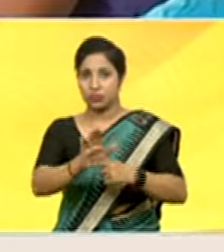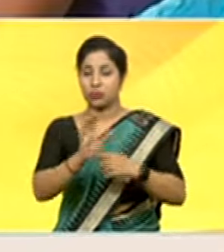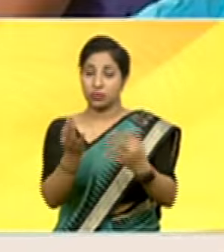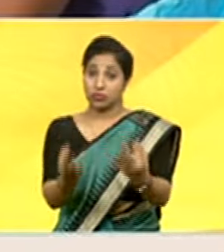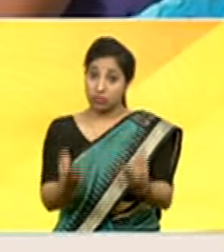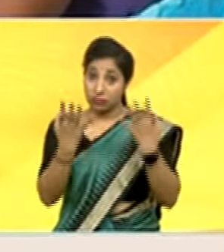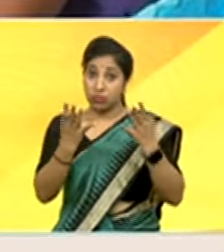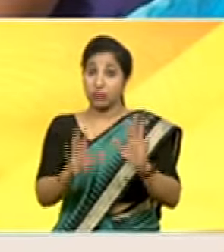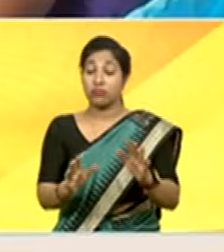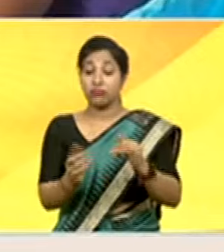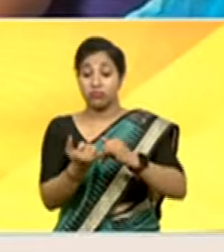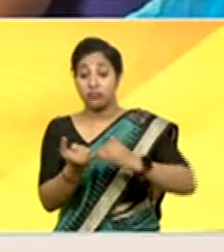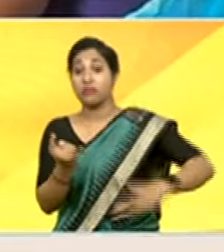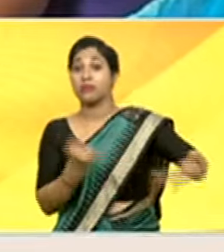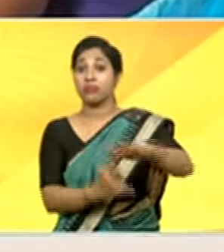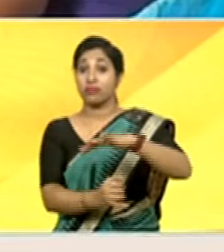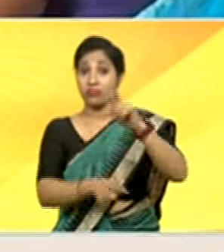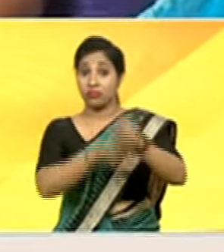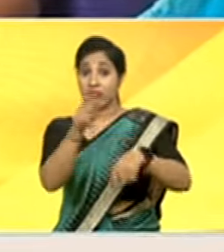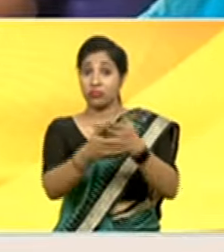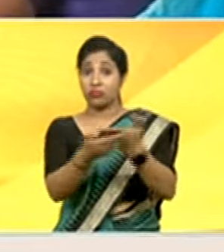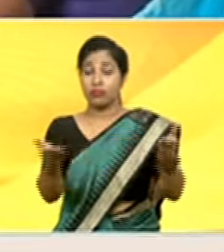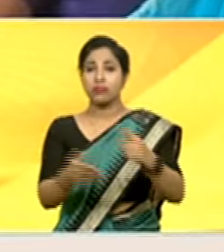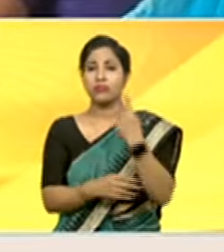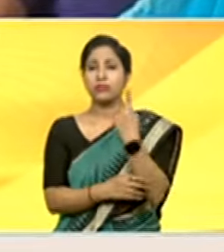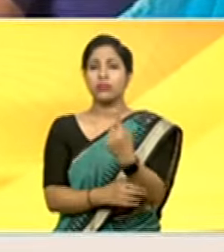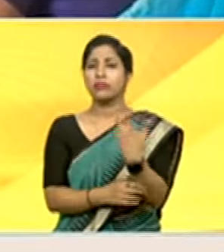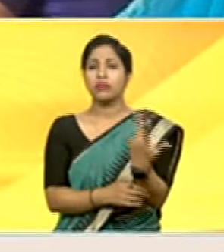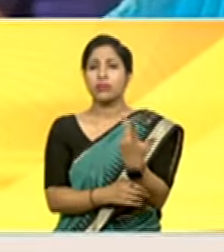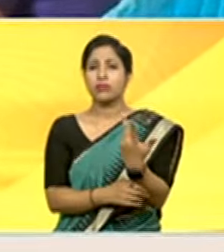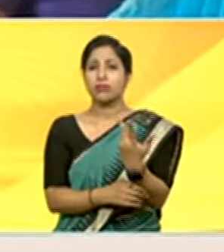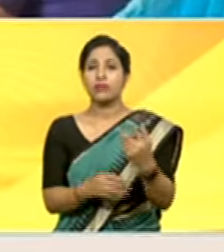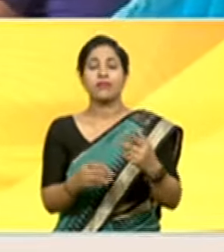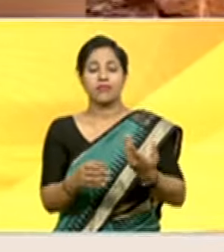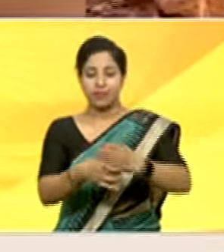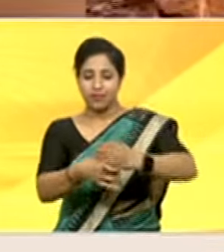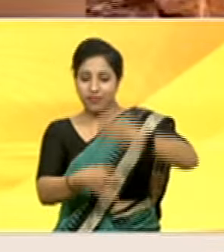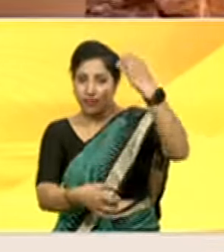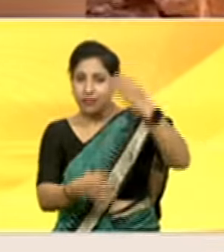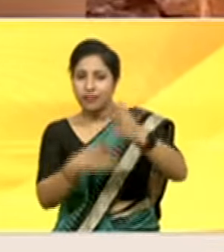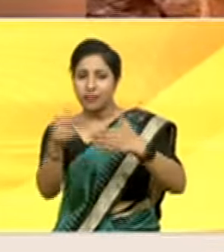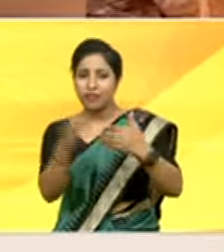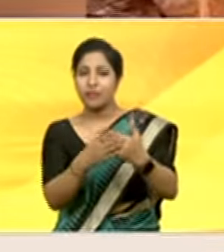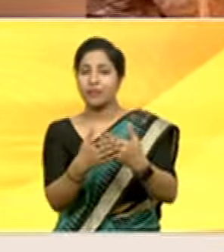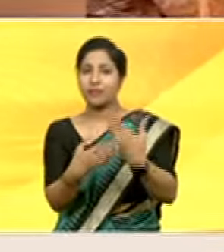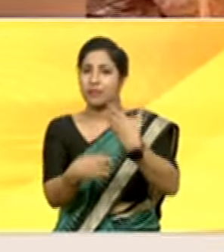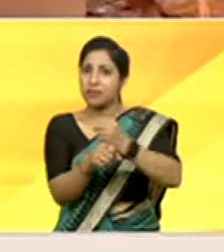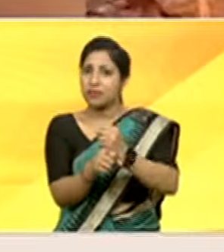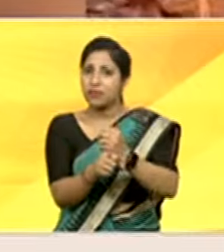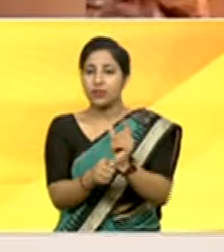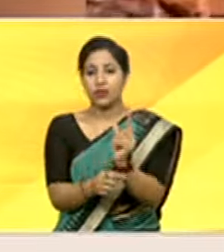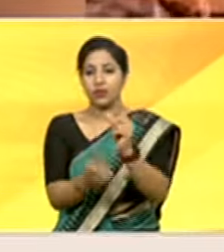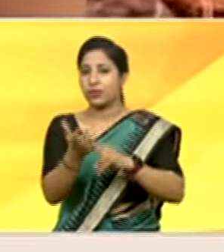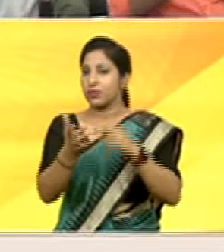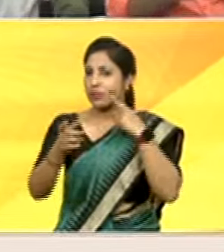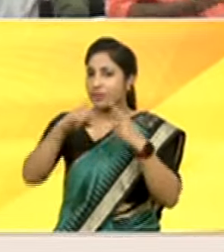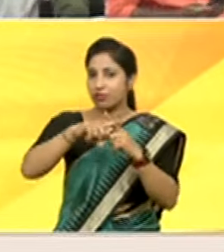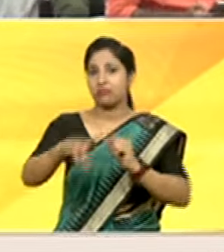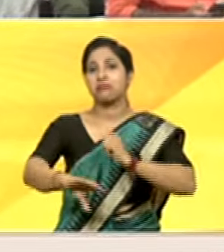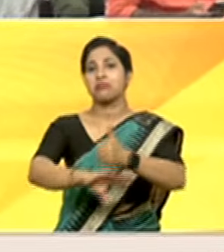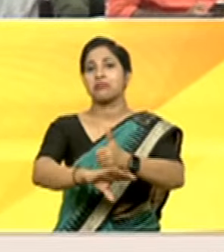इस सोसाइटी ने एक बैंबू हेंडिक्राप्ट यूनिट की भी स्थापना की है